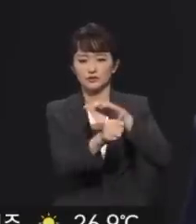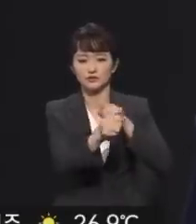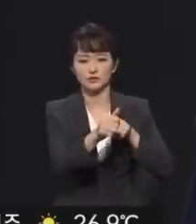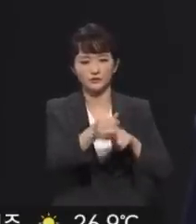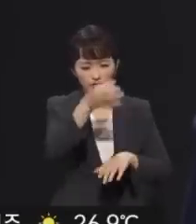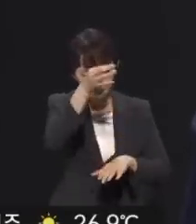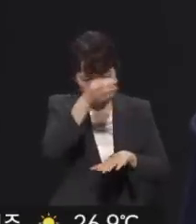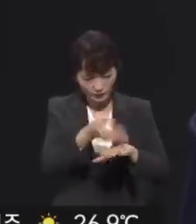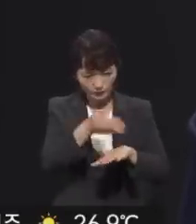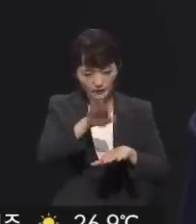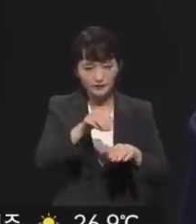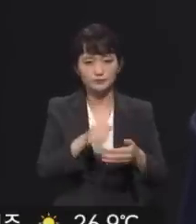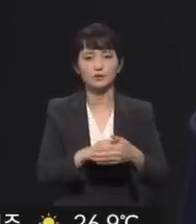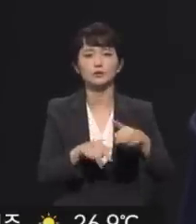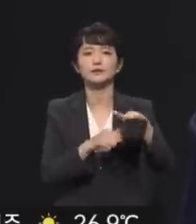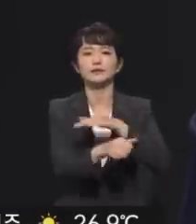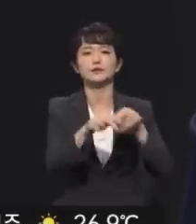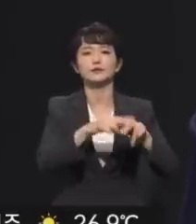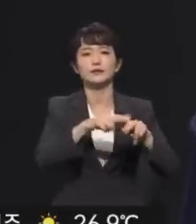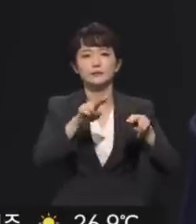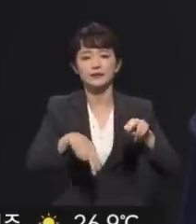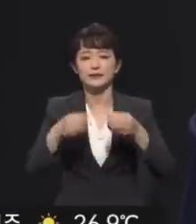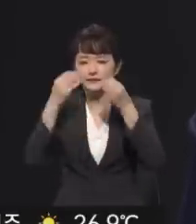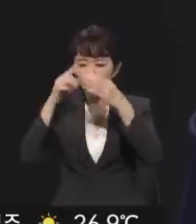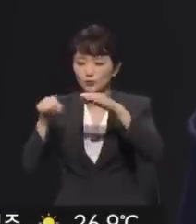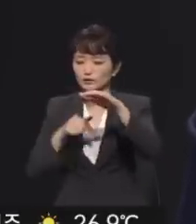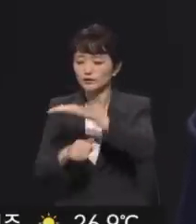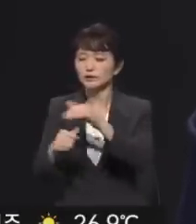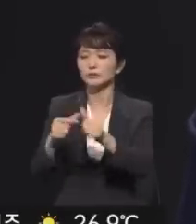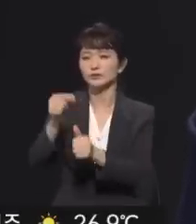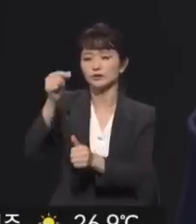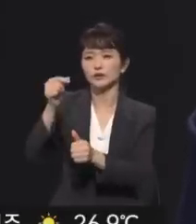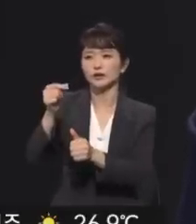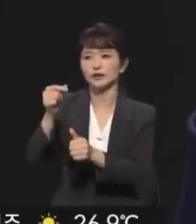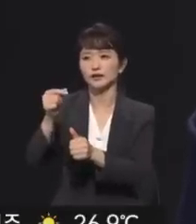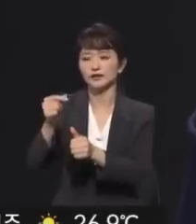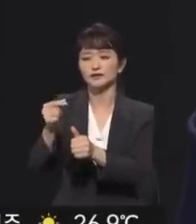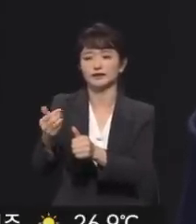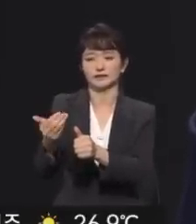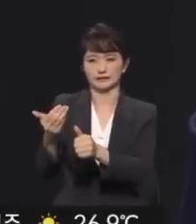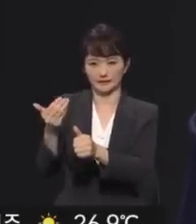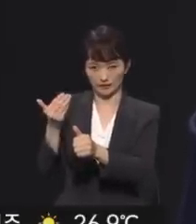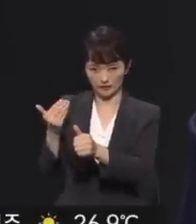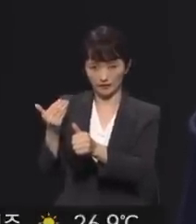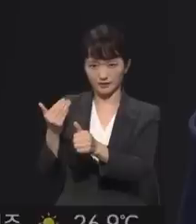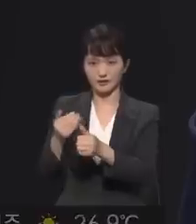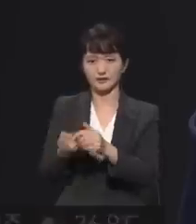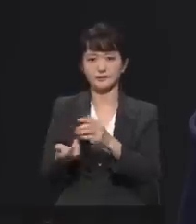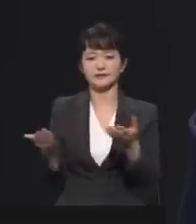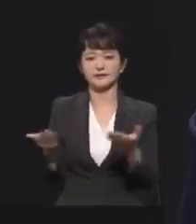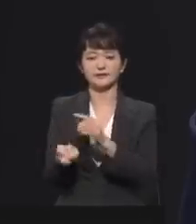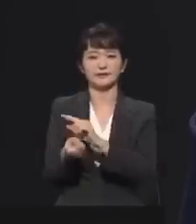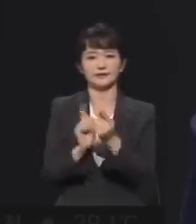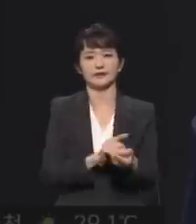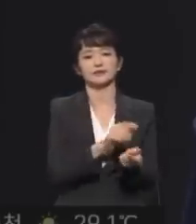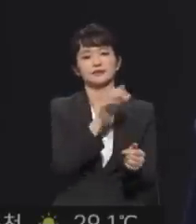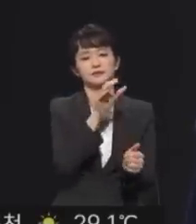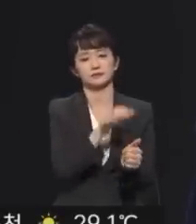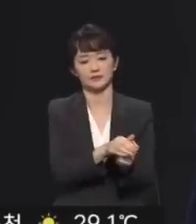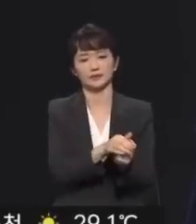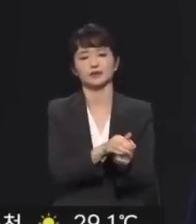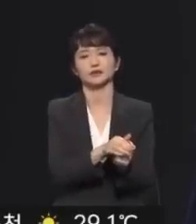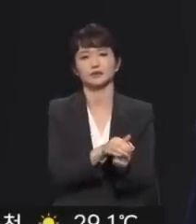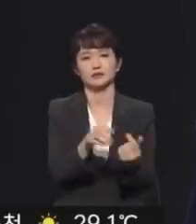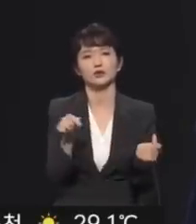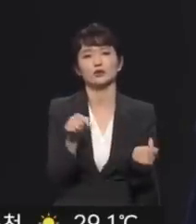그리고 새로운 오늘 별을 공직 선출할 때 까지만 직무대행 체제로 관리하는 것으로 하는 것이 그나마 바람직한 과도기에 관련태그 아닌가